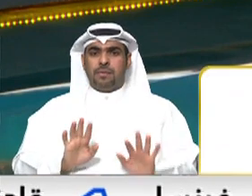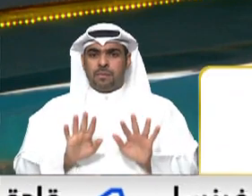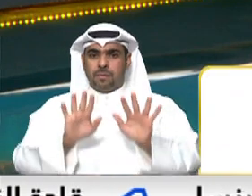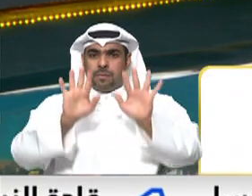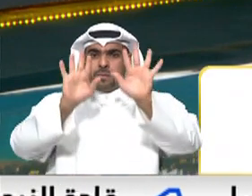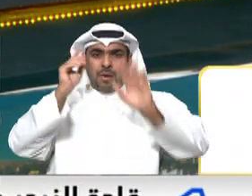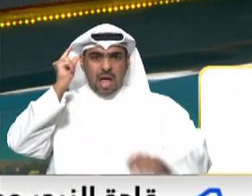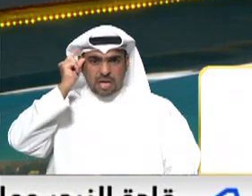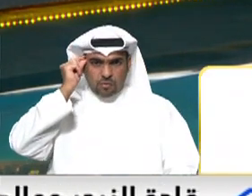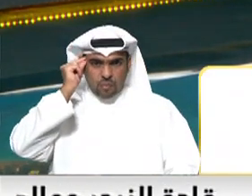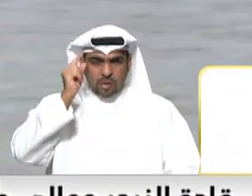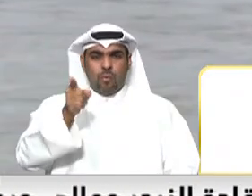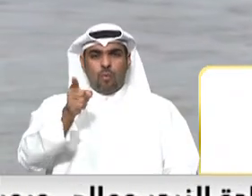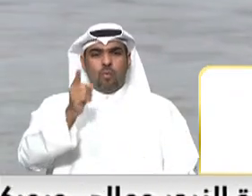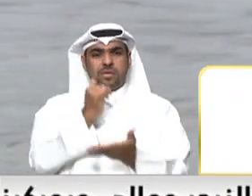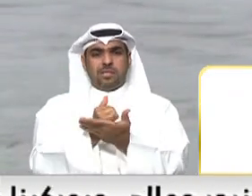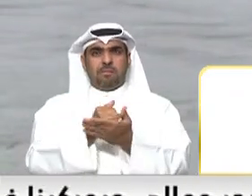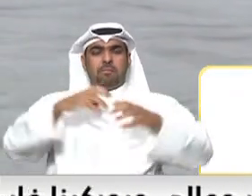المشكلة.